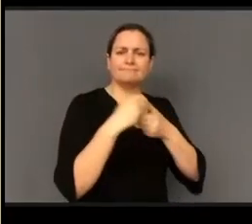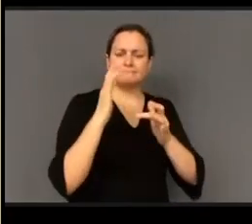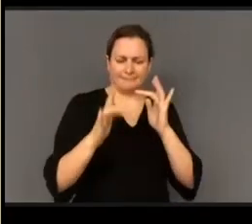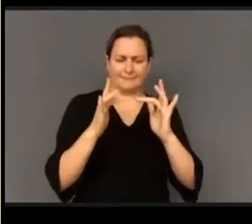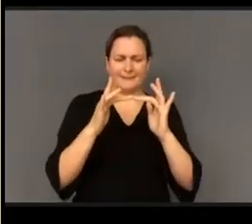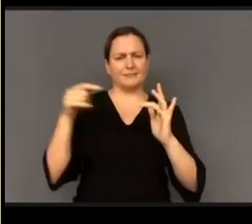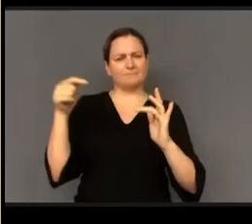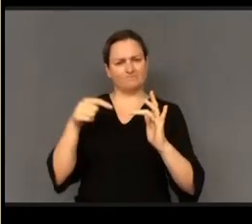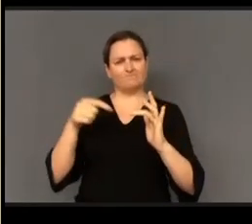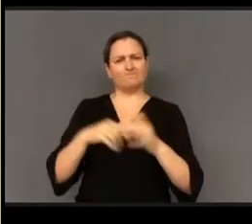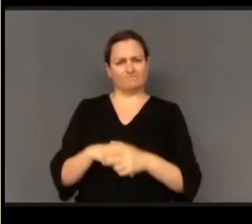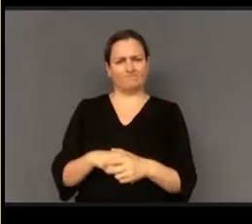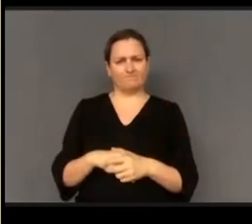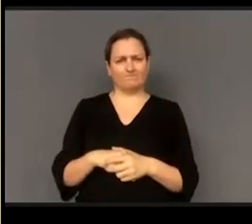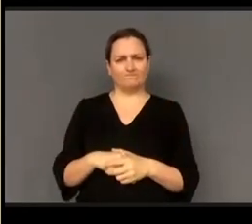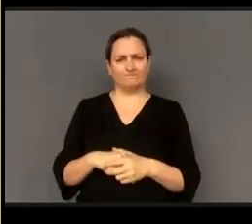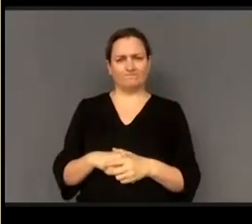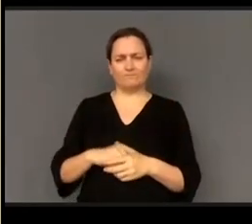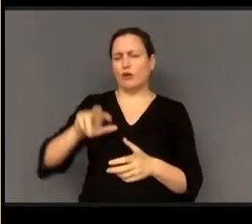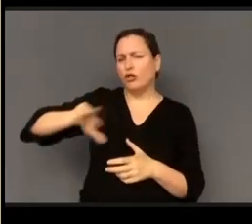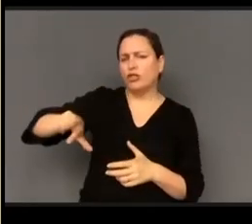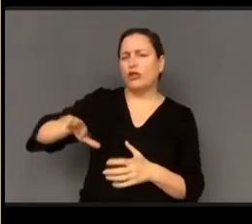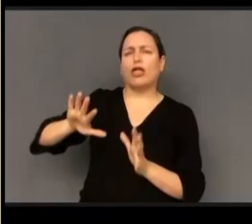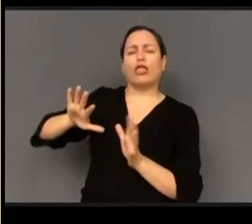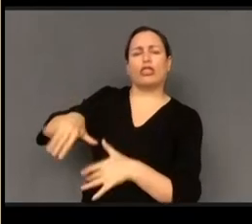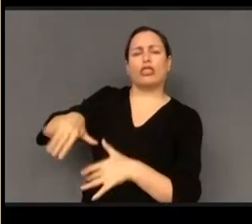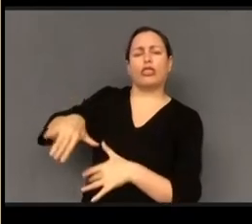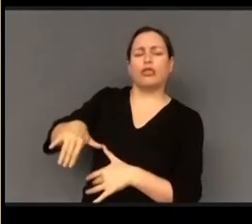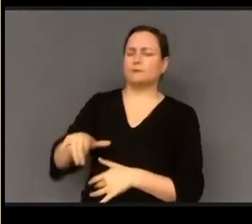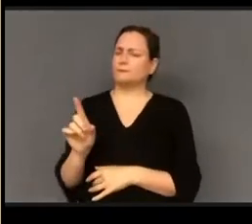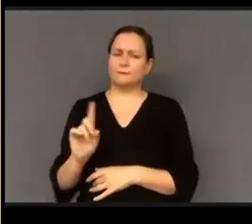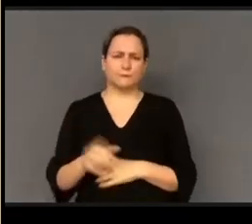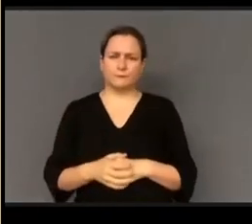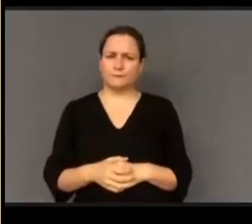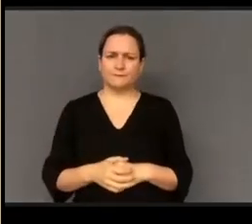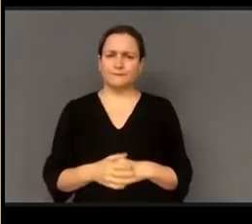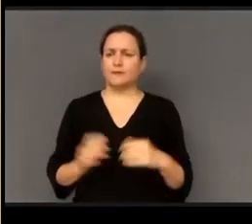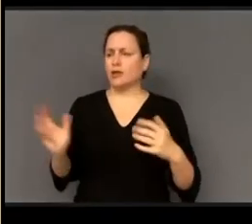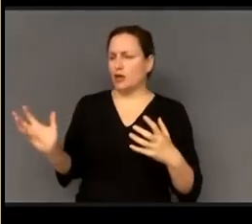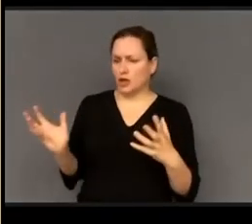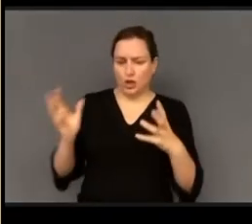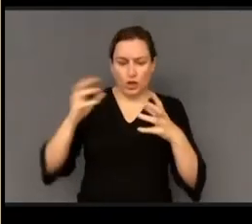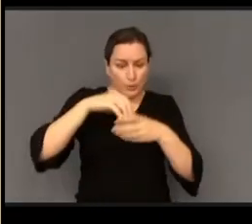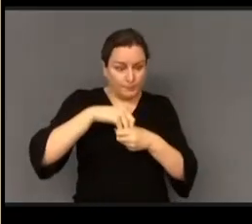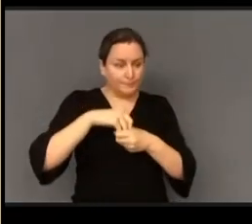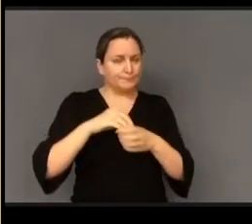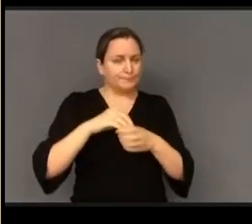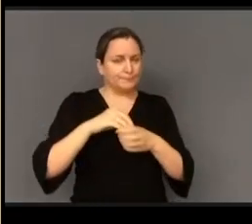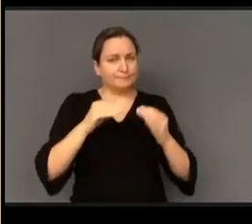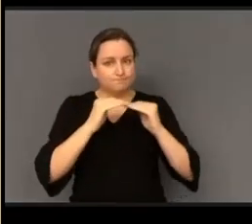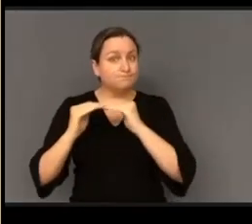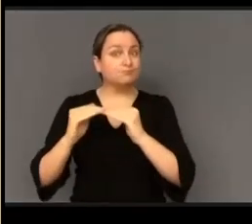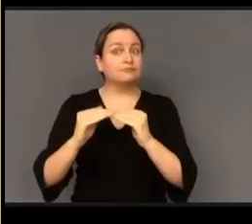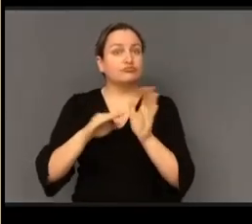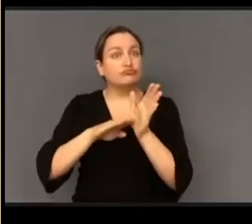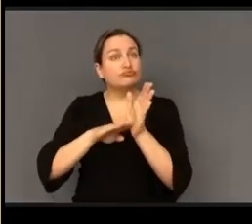personne et qui ouvre la voie à un avenir durable pour l'humanité.